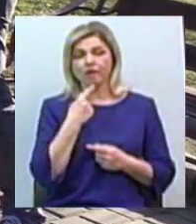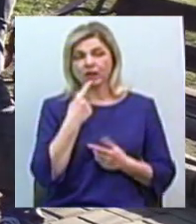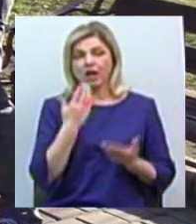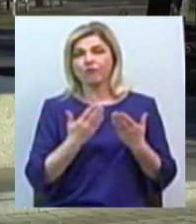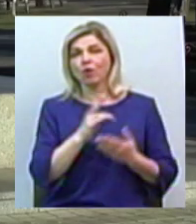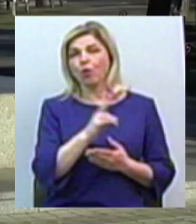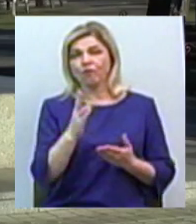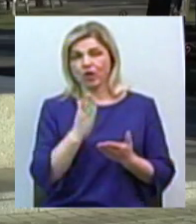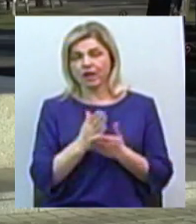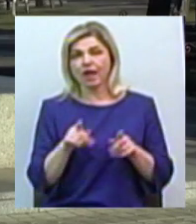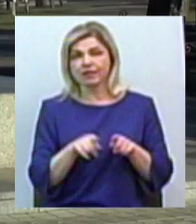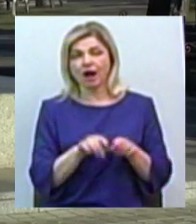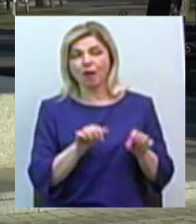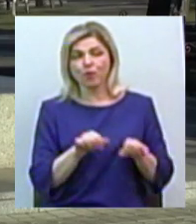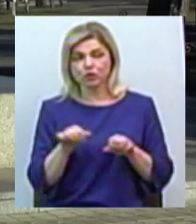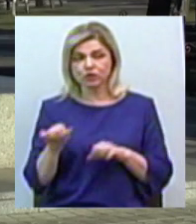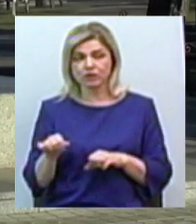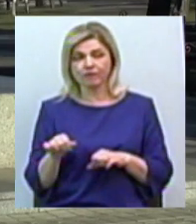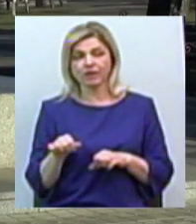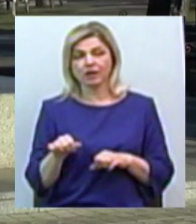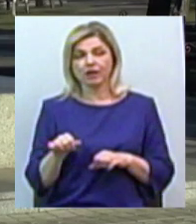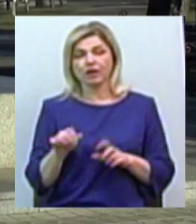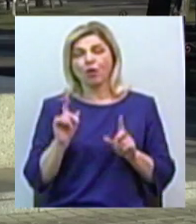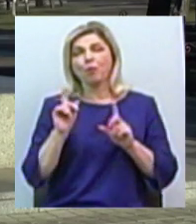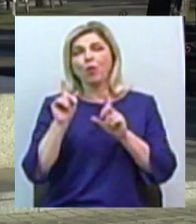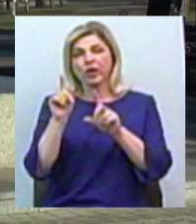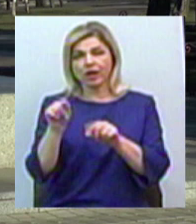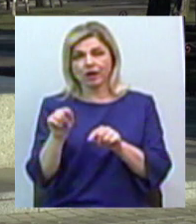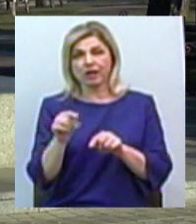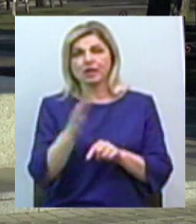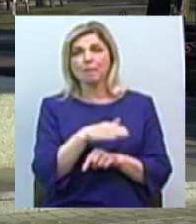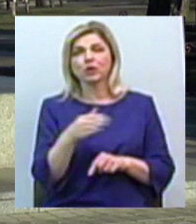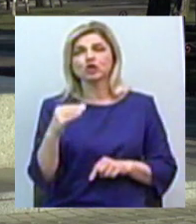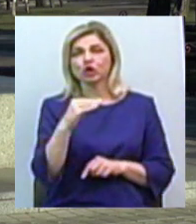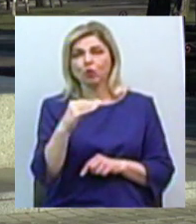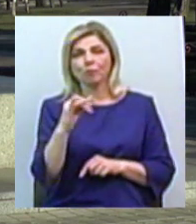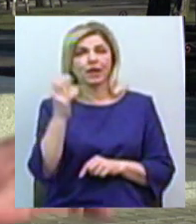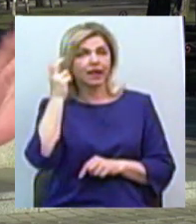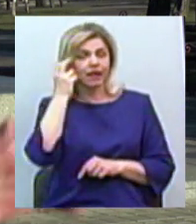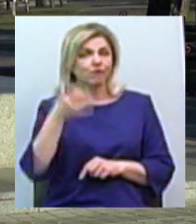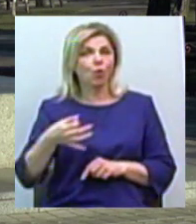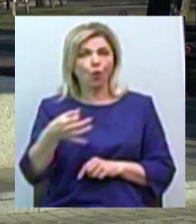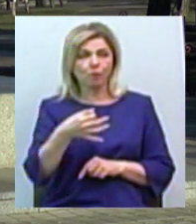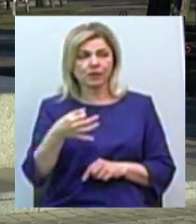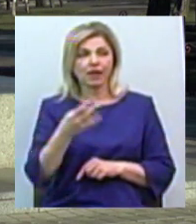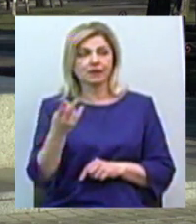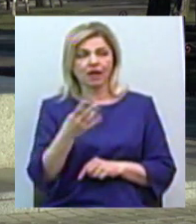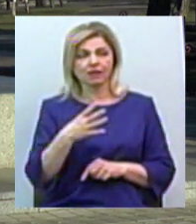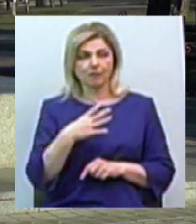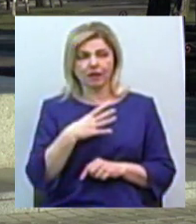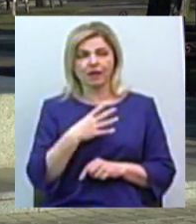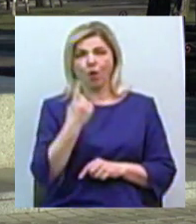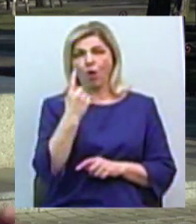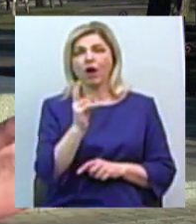кого є така можливість, ви поїхати, там проміжок був між Житомирською і Київською областю, треба було перекрити 10 кілометрів, може